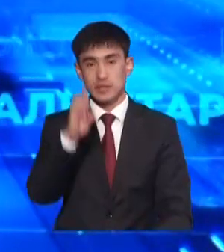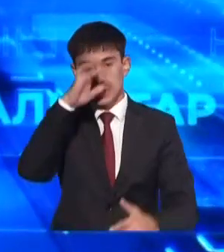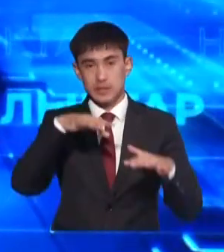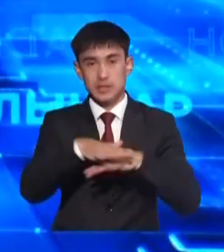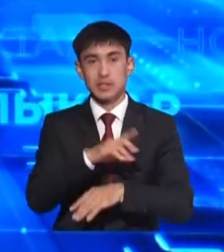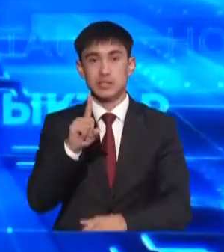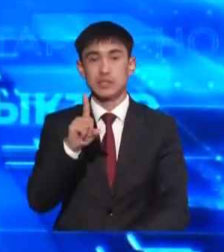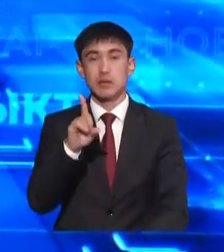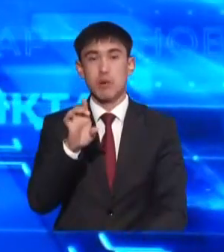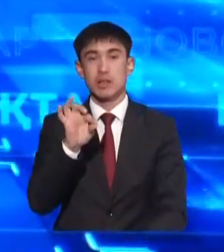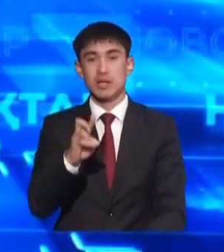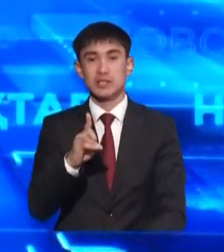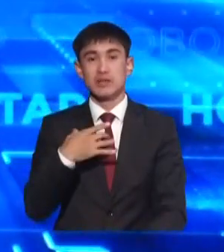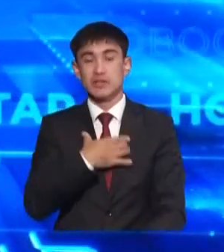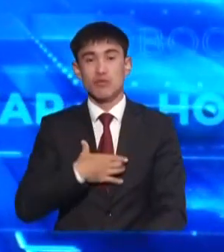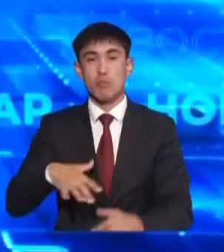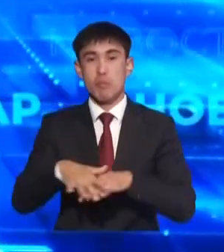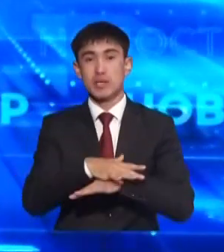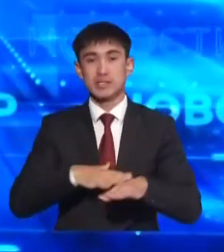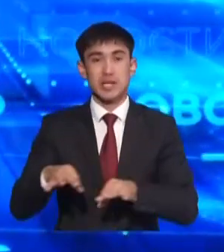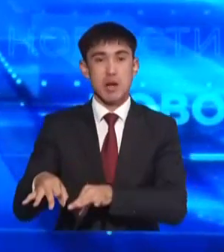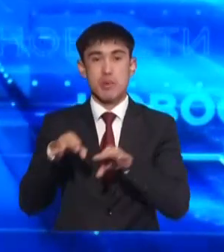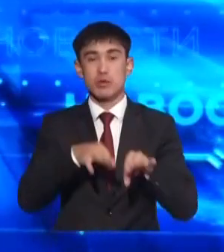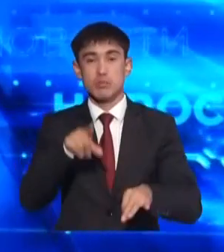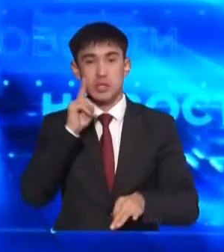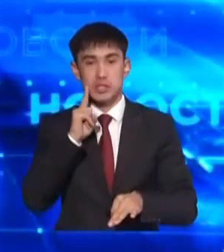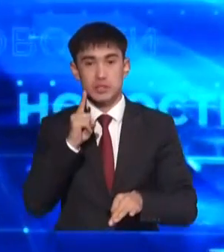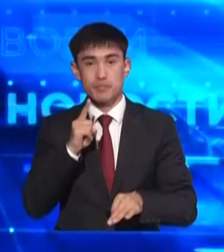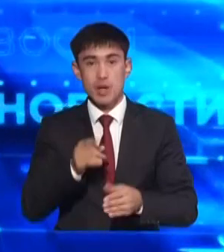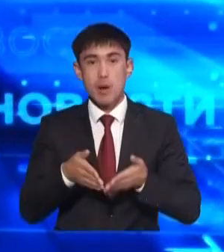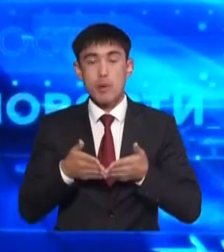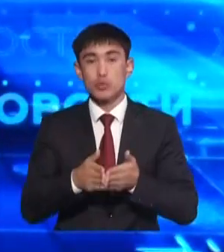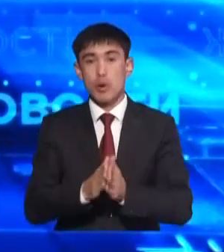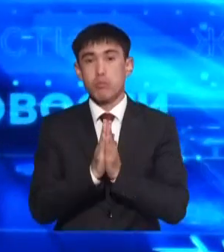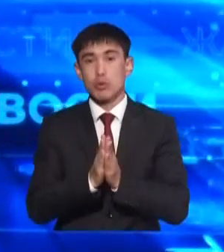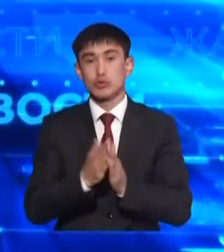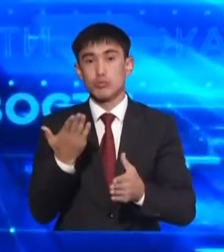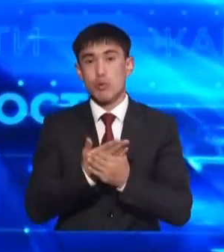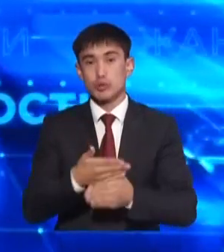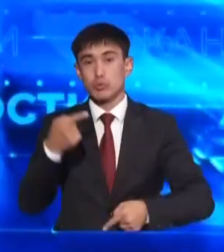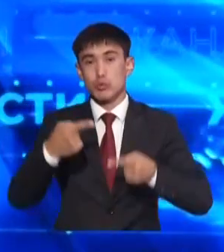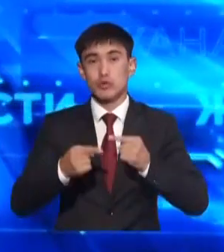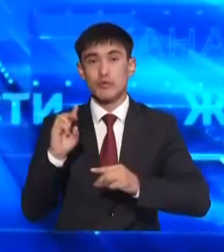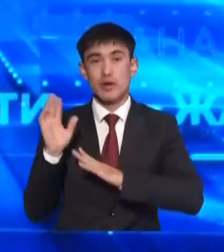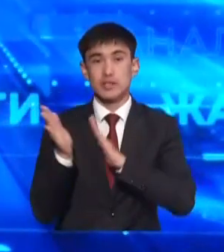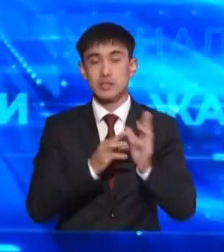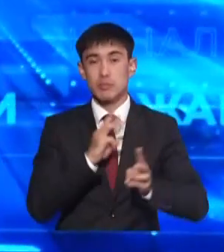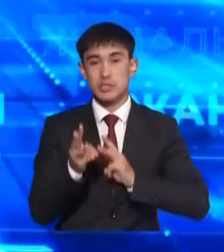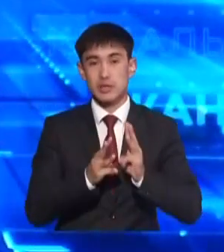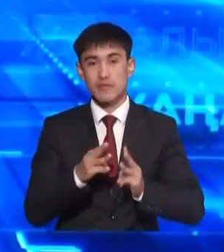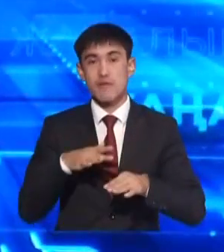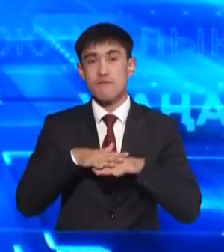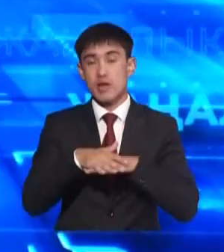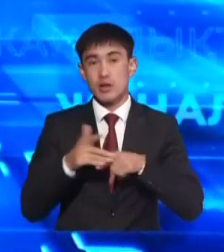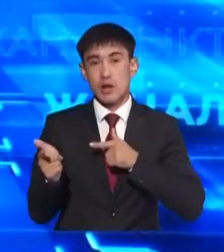Страны Западных Балкан встревожены массовой эмиграцией молодежи. Португалия просит помощи в борьбе с лесными пожарами.